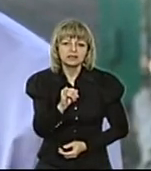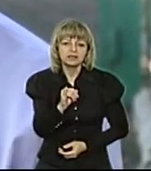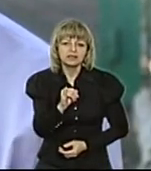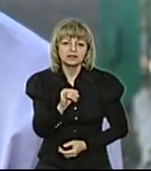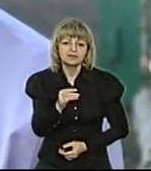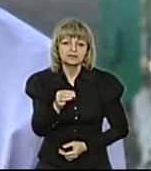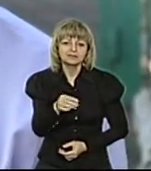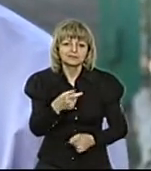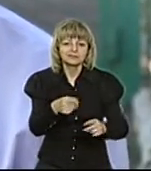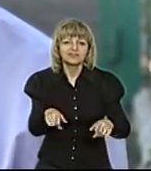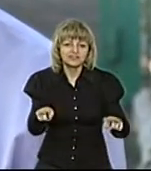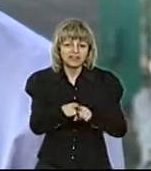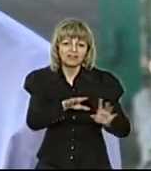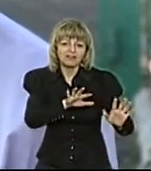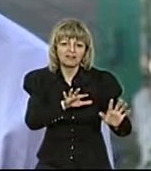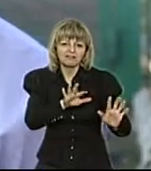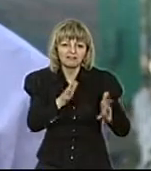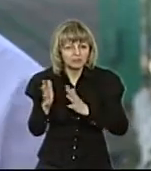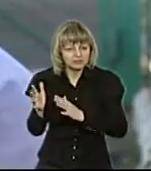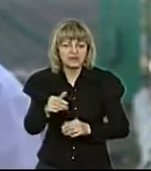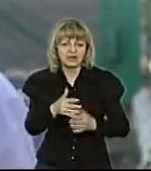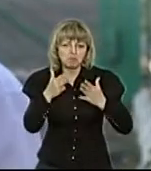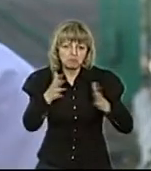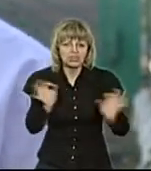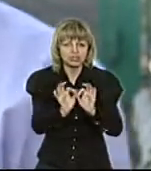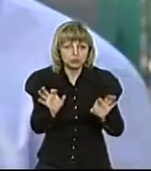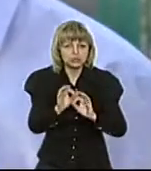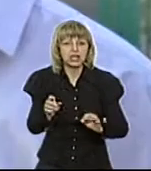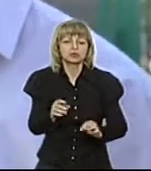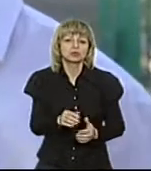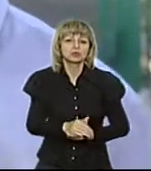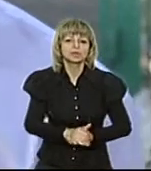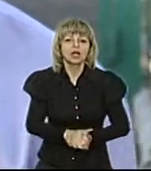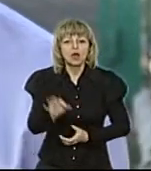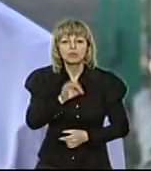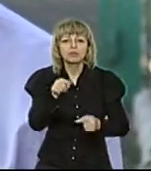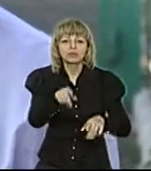відкриваються, більше розказують про умови відбування покарання. Але